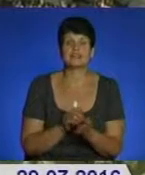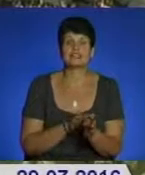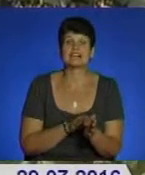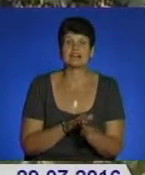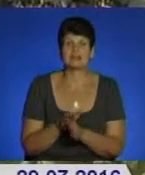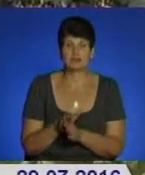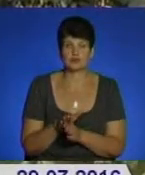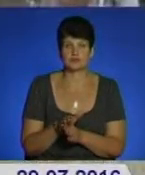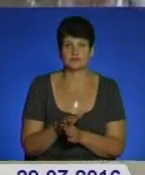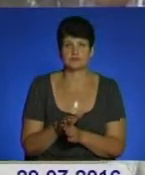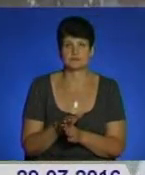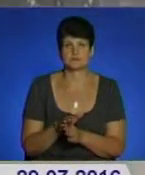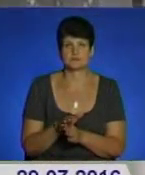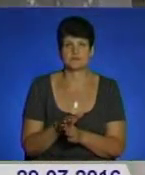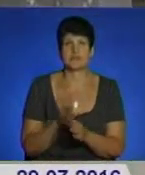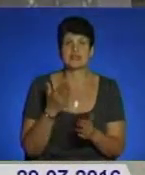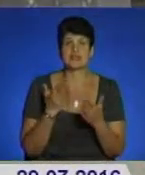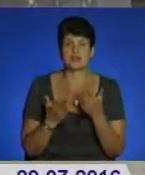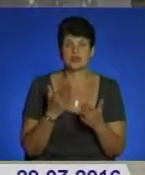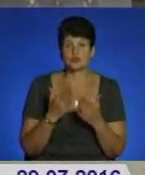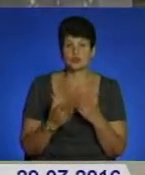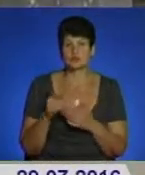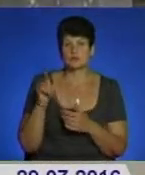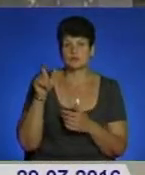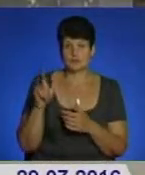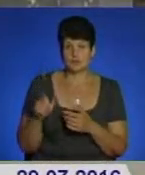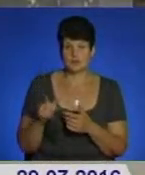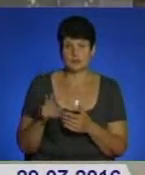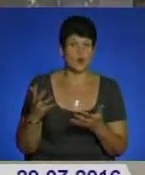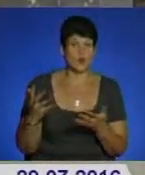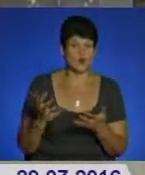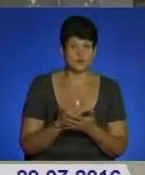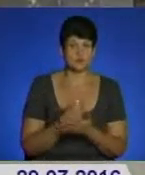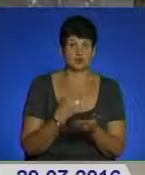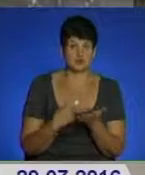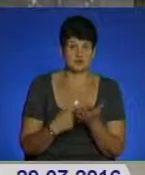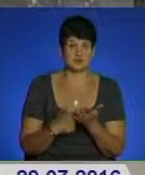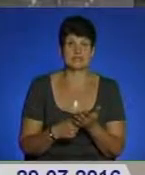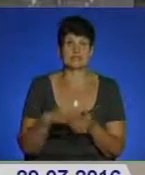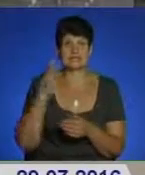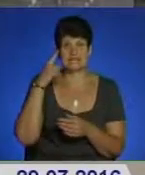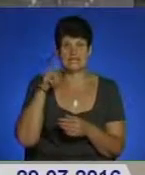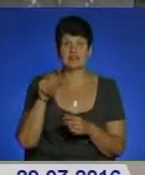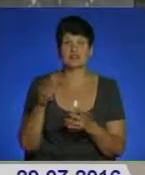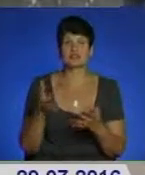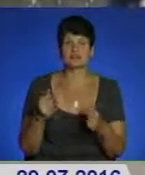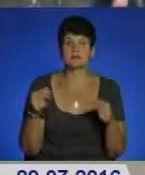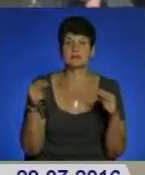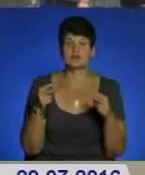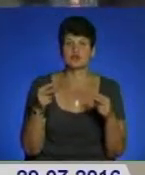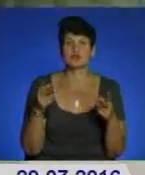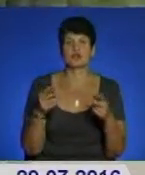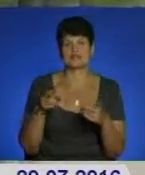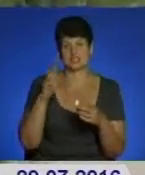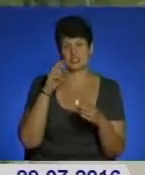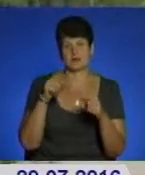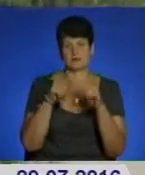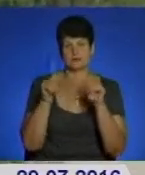закінчення кваліфікаційного усного іспиту людина витягає квиточок із кваліфікаційною пробною роботою, тобто із